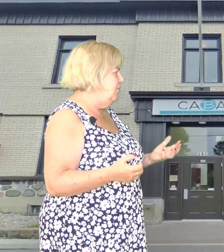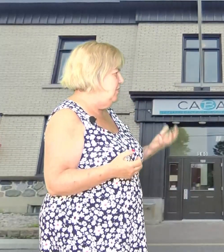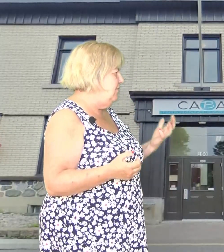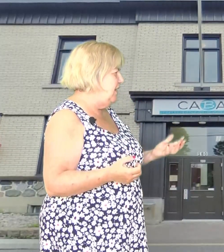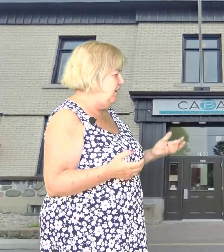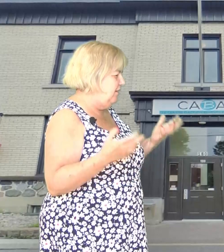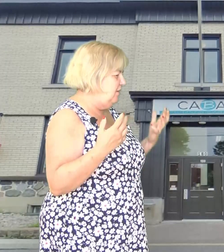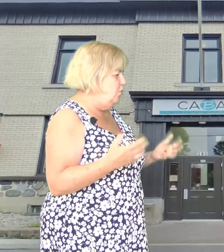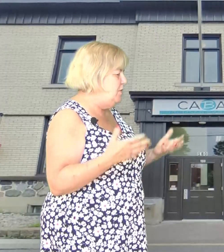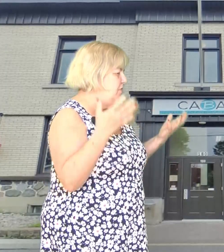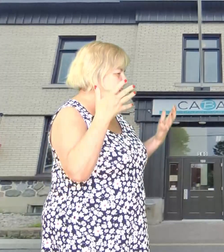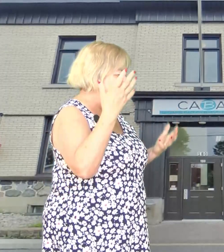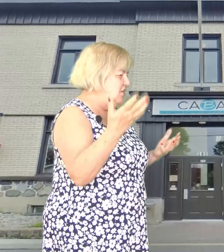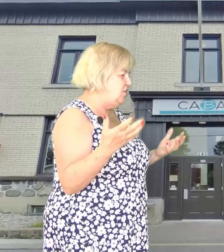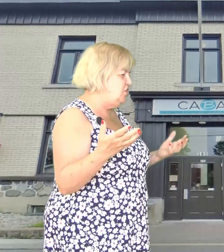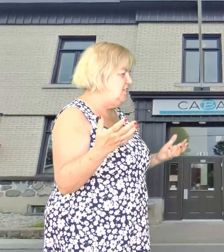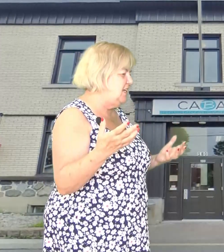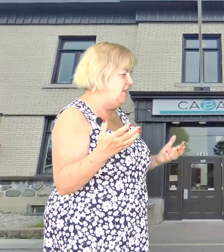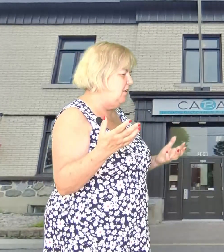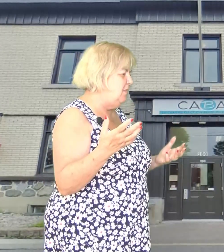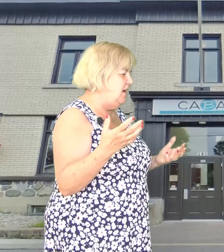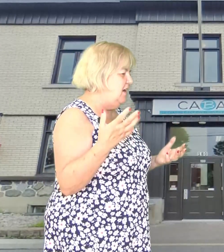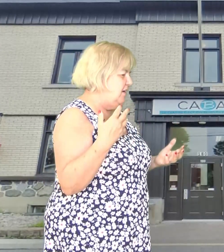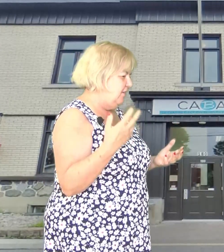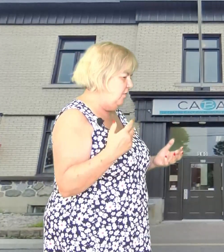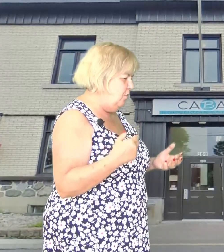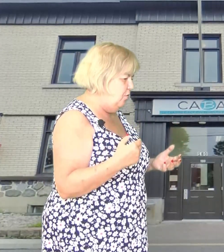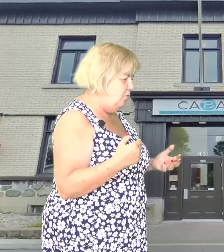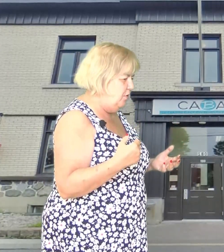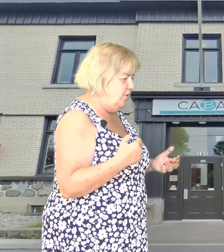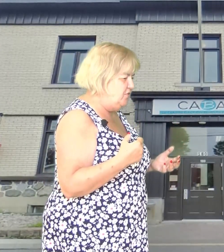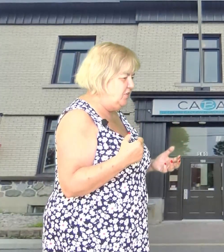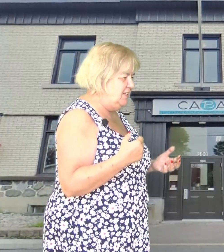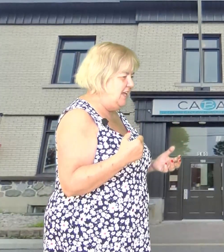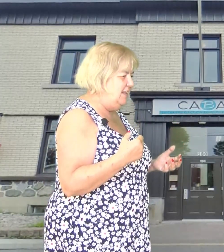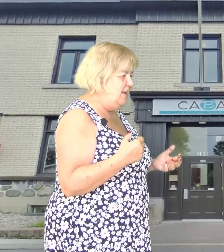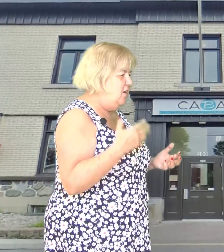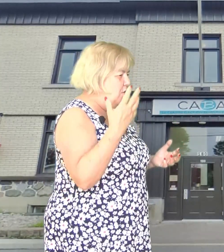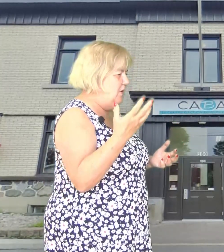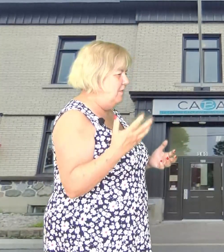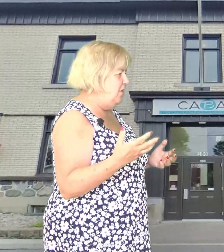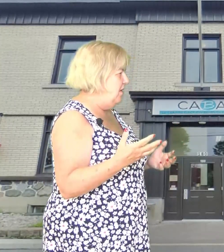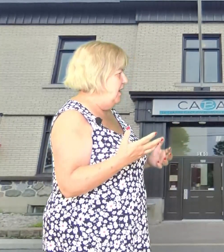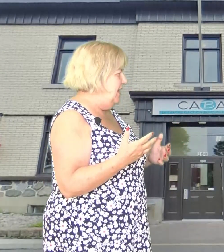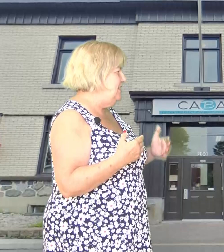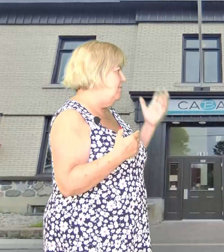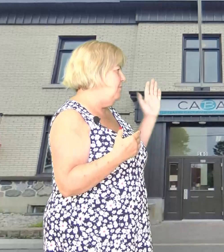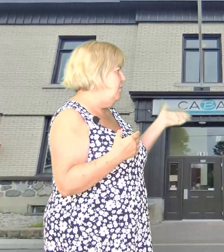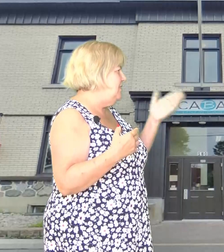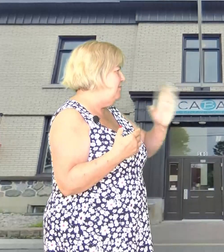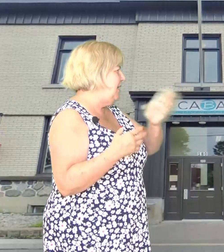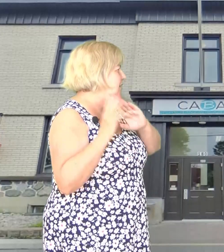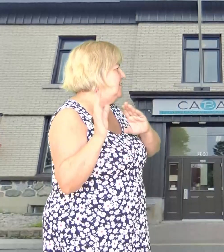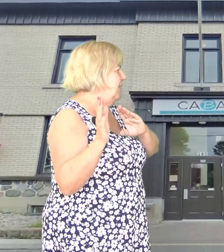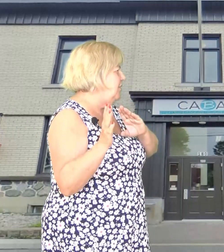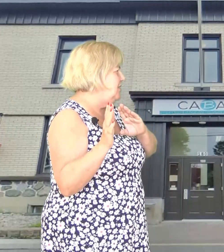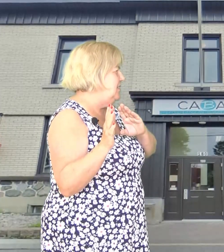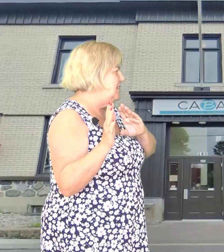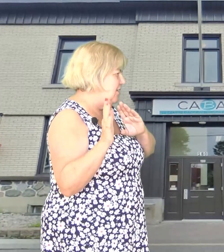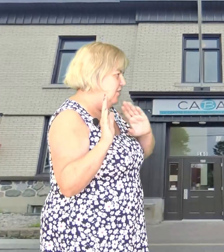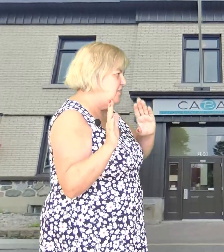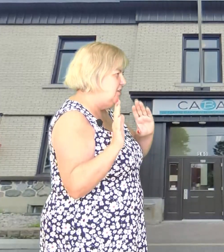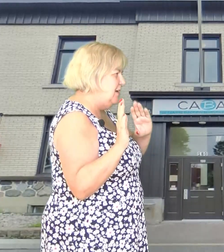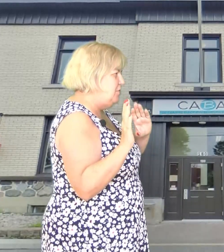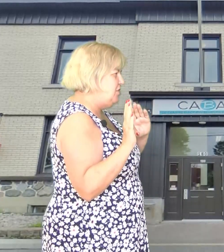menus qui sont livrés ou qui peuvent être allés chercher directement au... Oui. Cabas. Au Cabas. Et c'est meundi, mercredi,